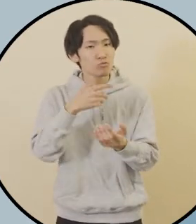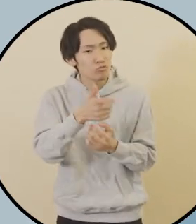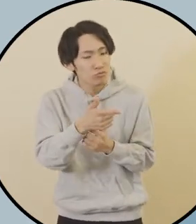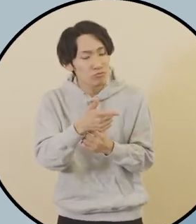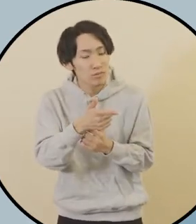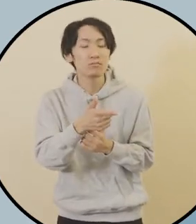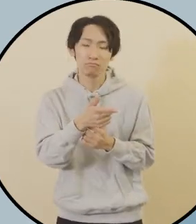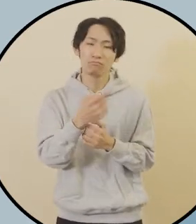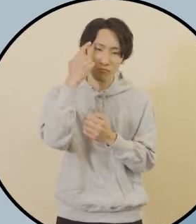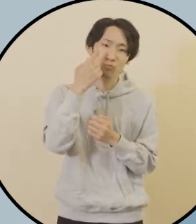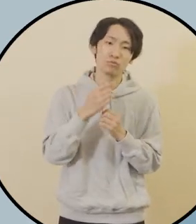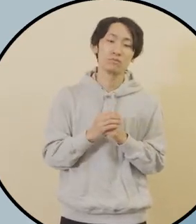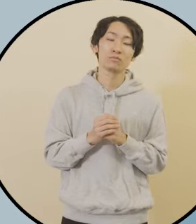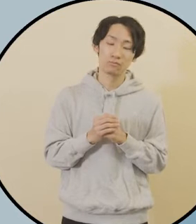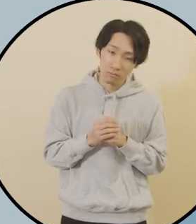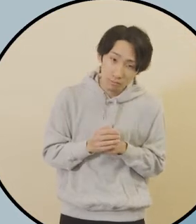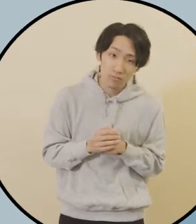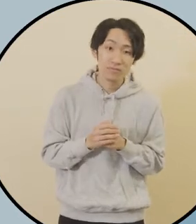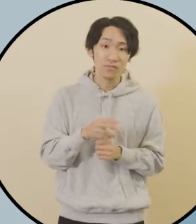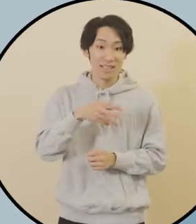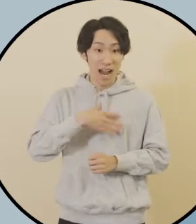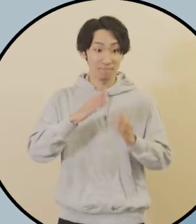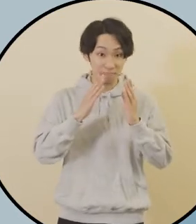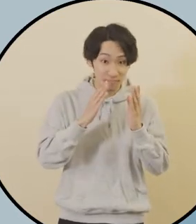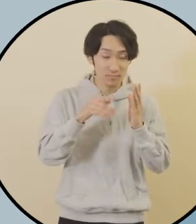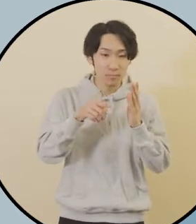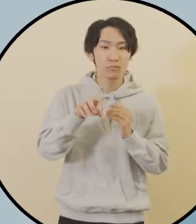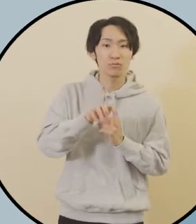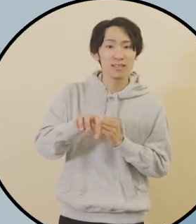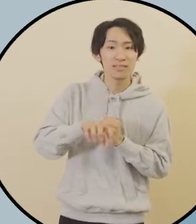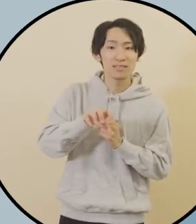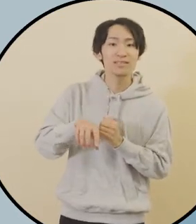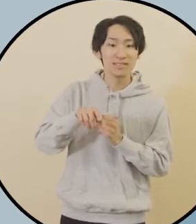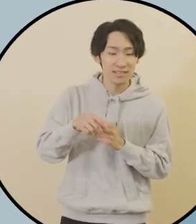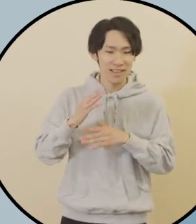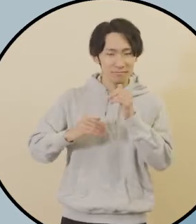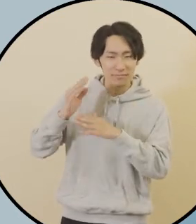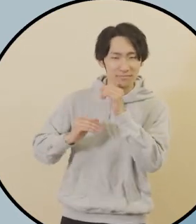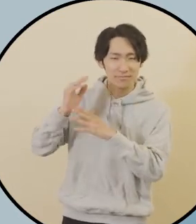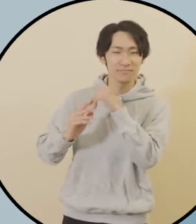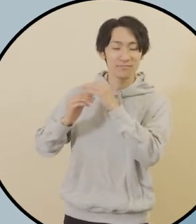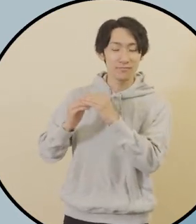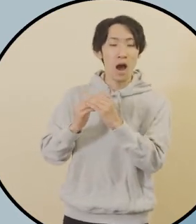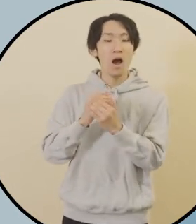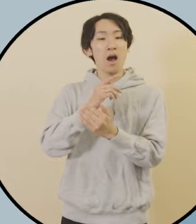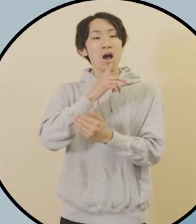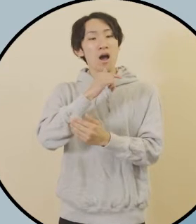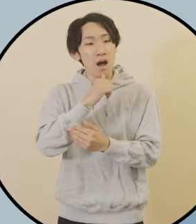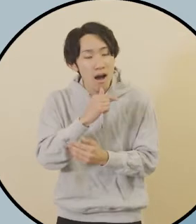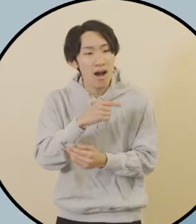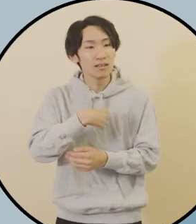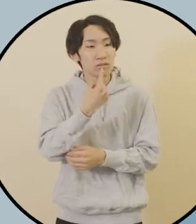大切にはできるじゃないですかなんかそれの繰り返すというかそれそういう経験をしていることでだんだん自分の